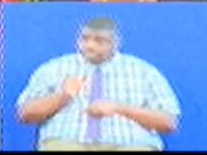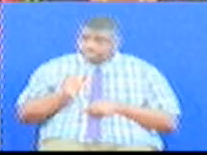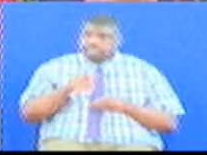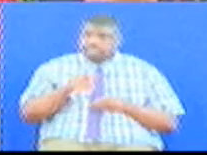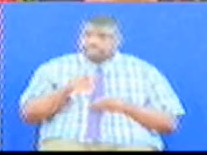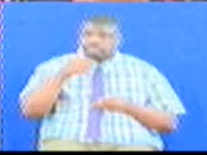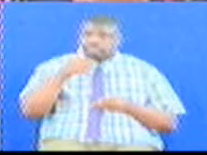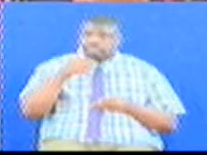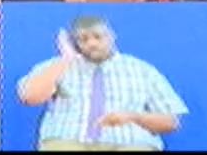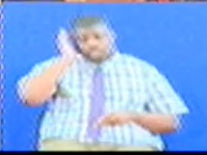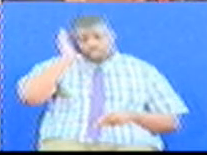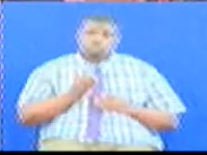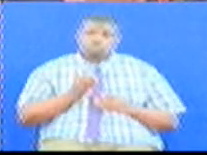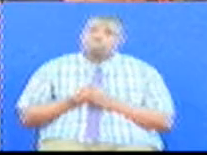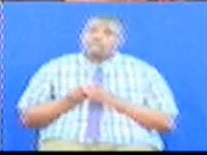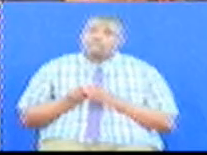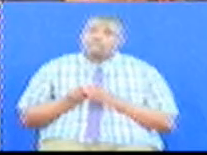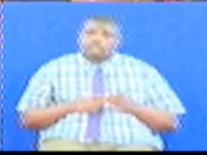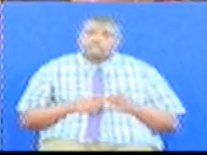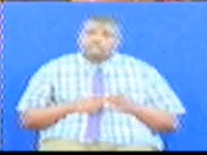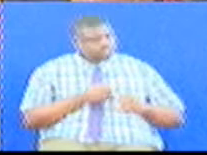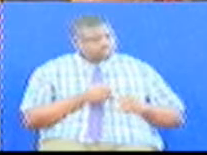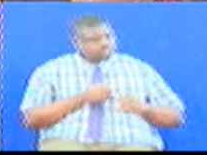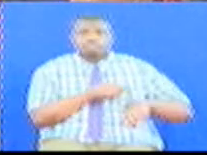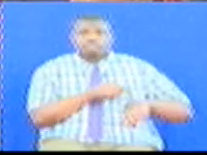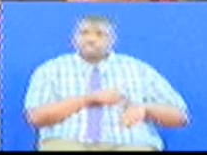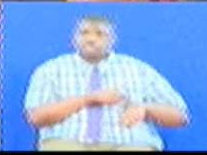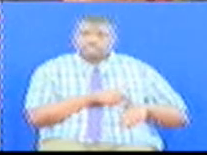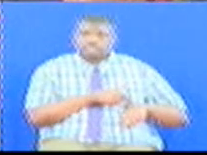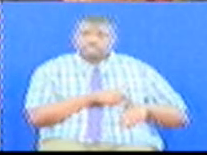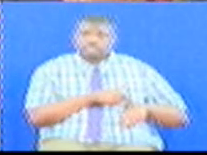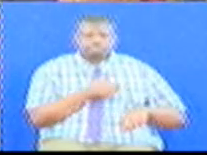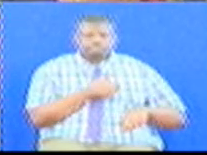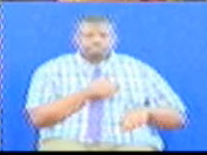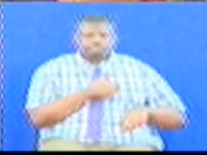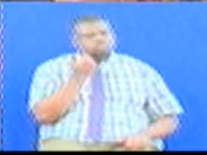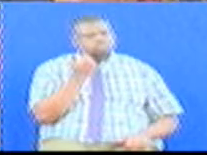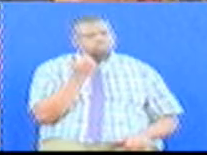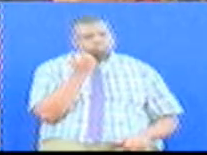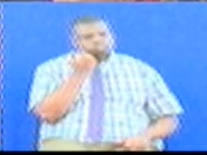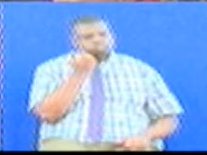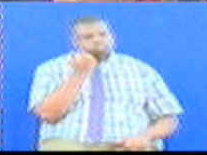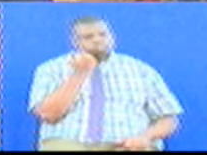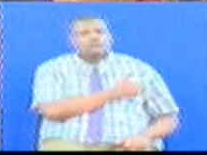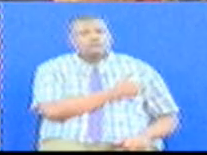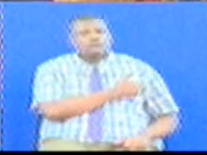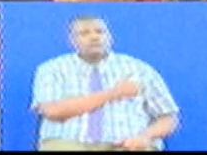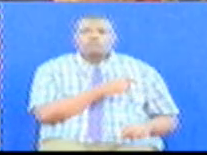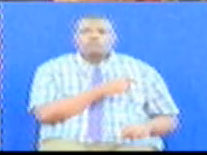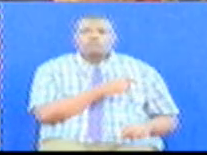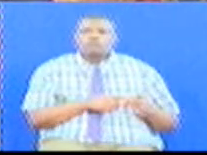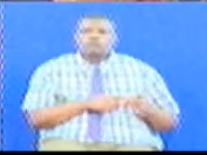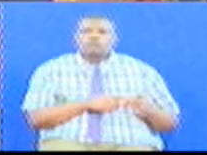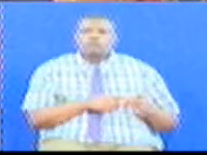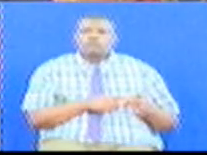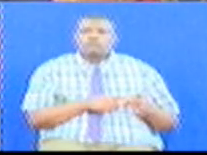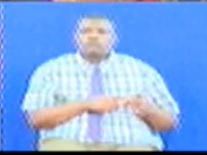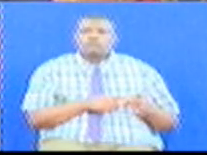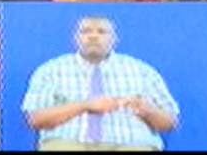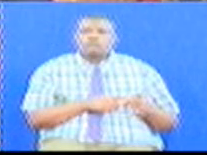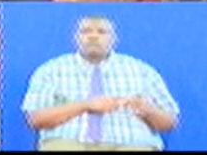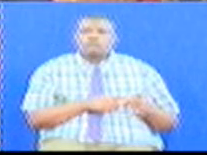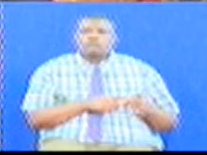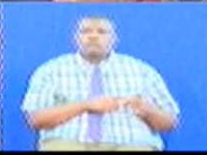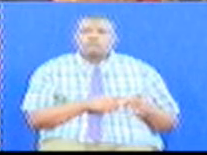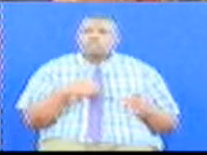ujumla kwa jinsi kwa kipindi ambacho nilikuwa mgonjwa Benjamin Mkapa, niliona uongozi wa bunge Mheshimiwa Spika, Mheshimiwa Waziri Mkuu